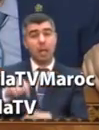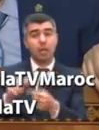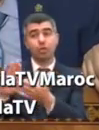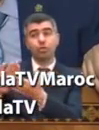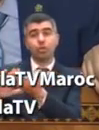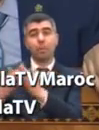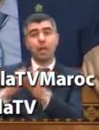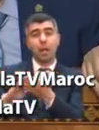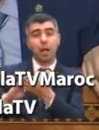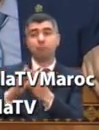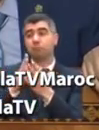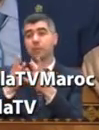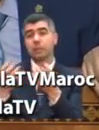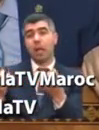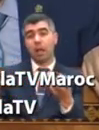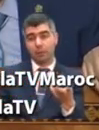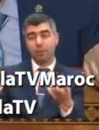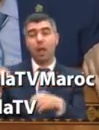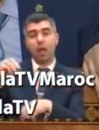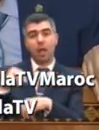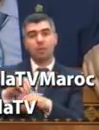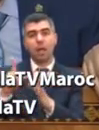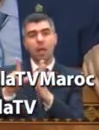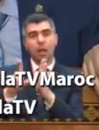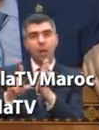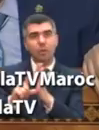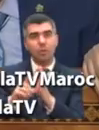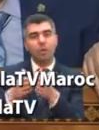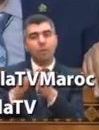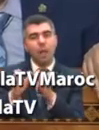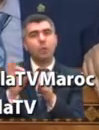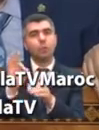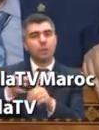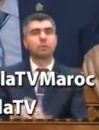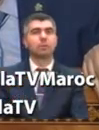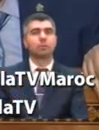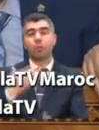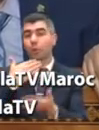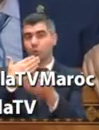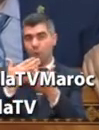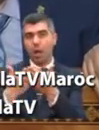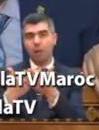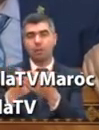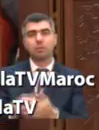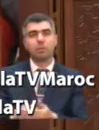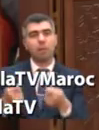التعاونيات ما استفدتش، وجاء التشريع مجددا وعاود فتح اليوم هذا الباب. تنشكرك على هذه البادرة،